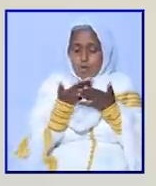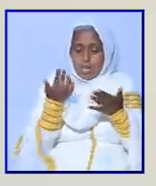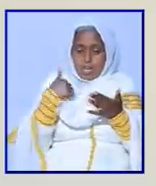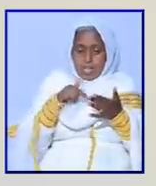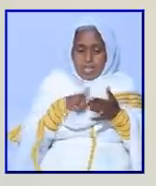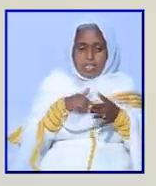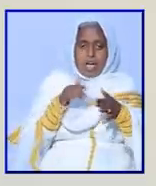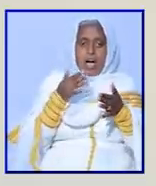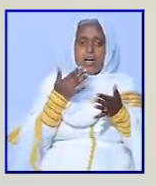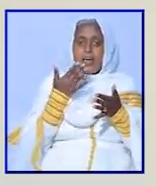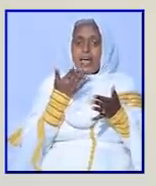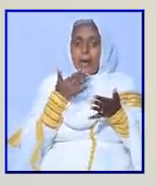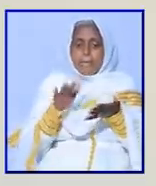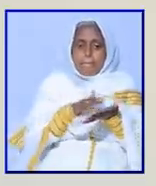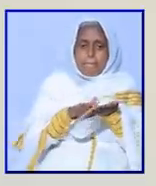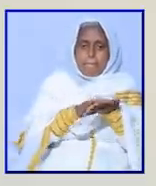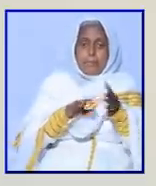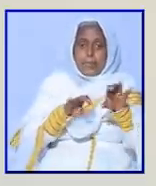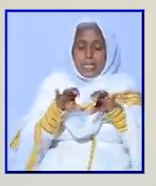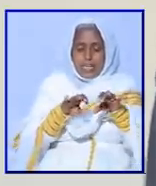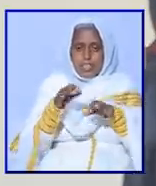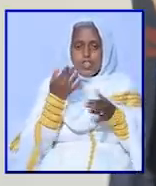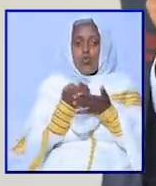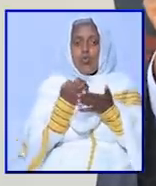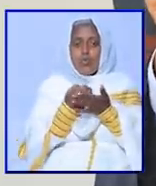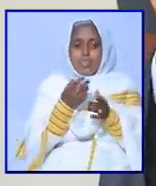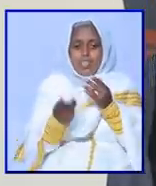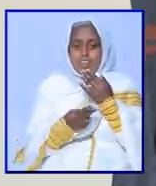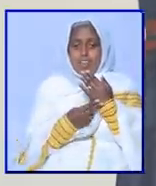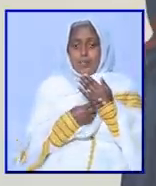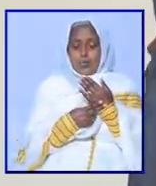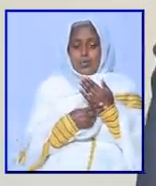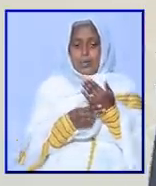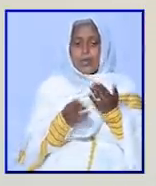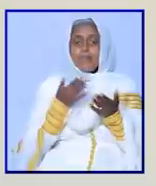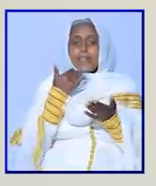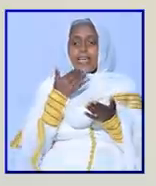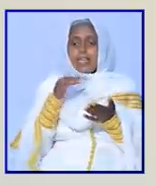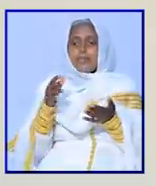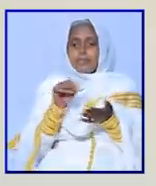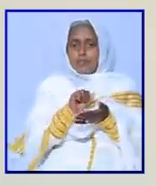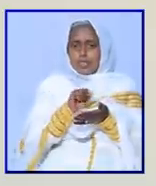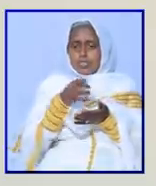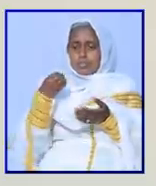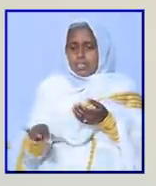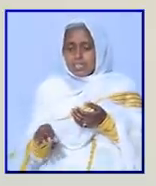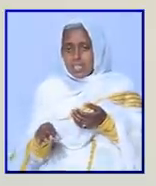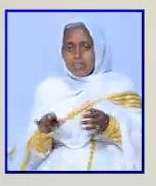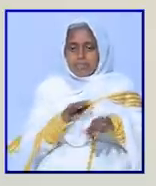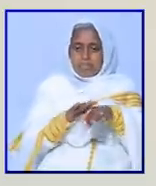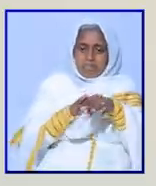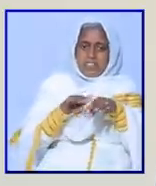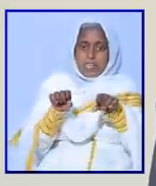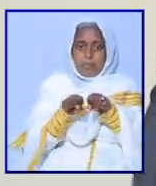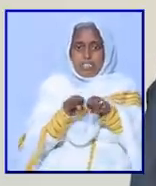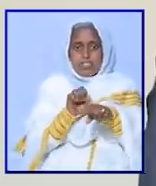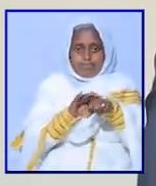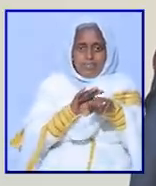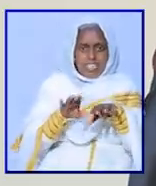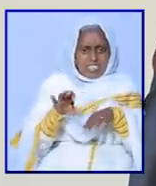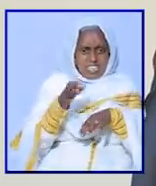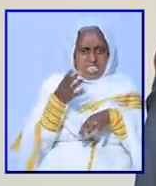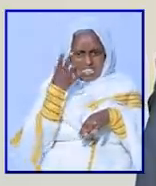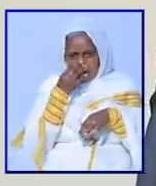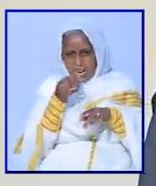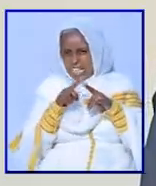የምንለውን ነገር እኛን ቀባው ብንል አንዳንድ ጊዜ ኢኮኖሚ ለመቆጠብ ቀለም ገዝተን ቡርሽ ገዝተን እንቀባለን ያምራል